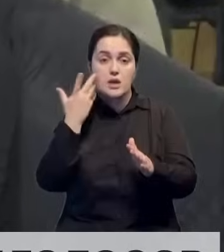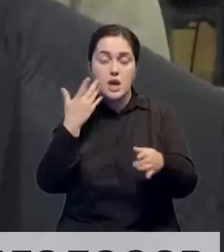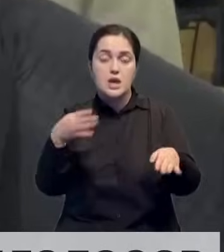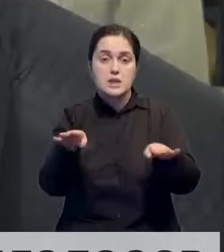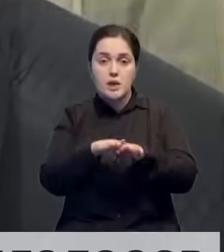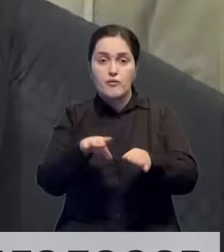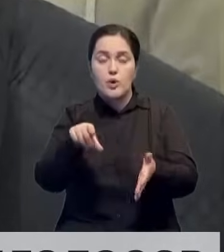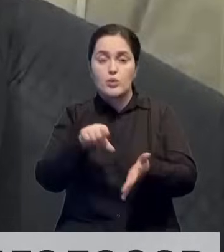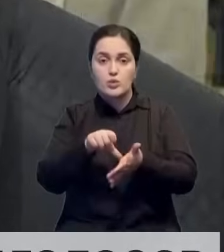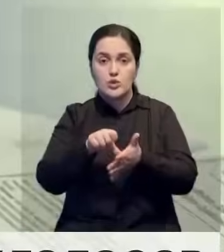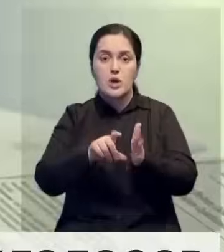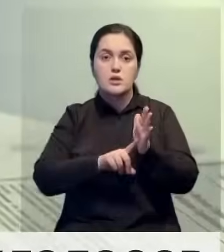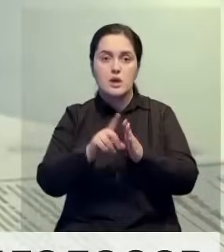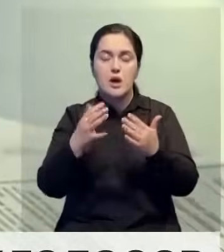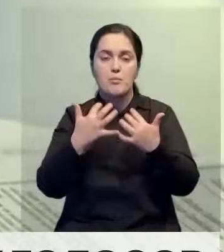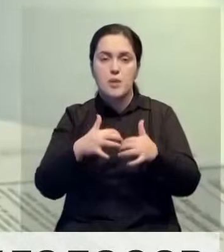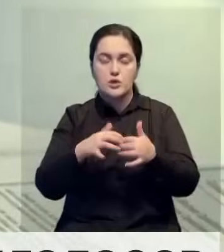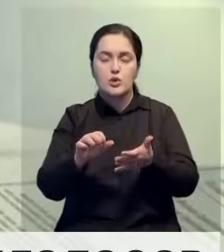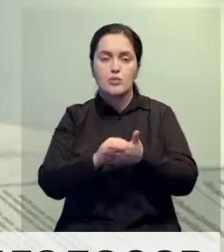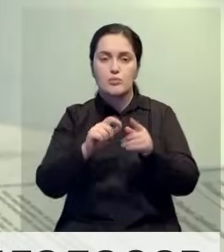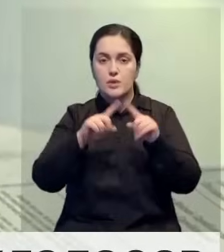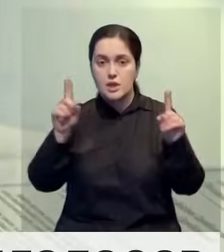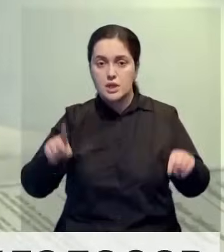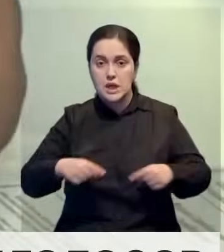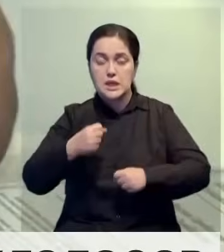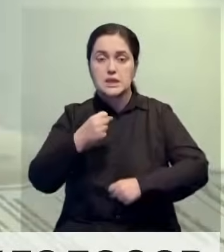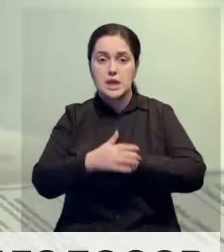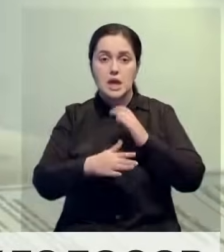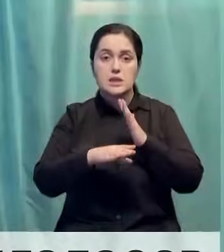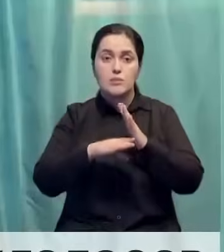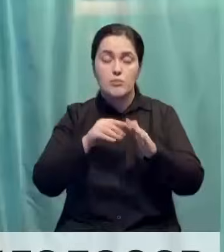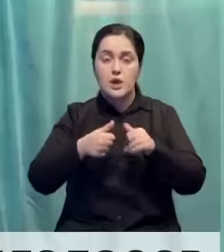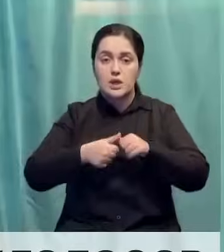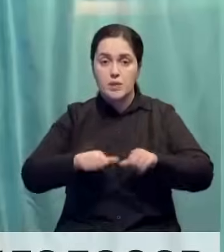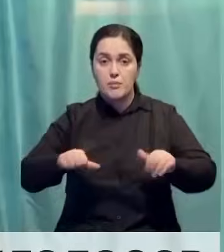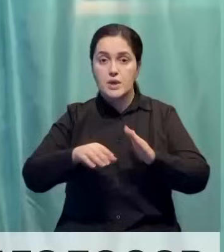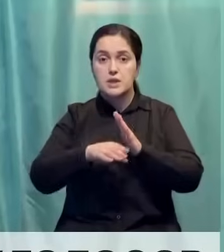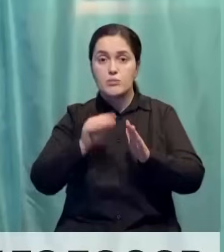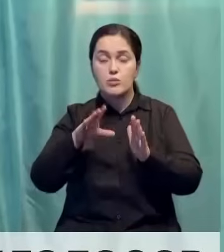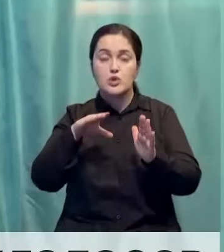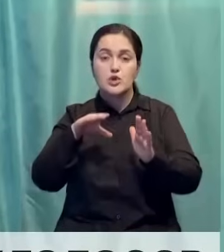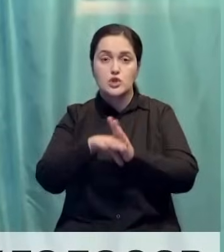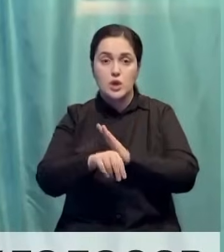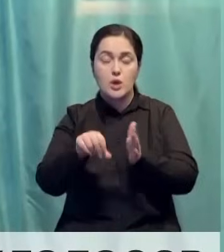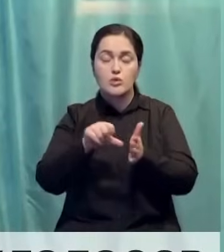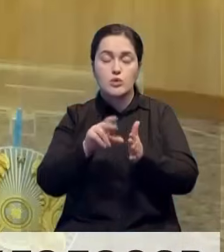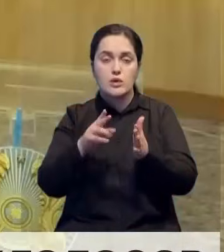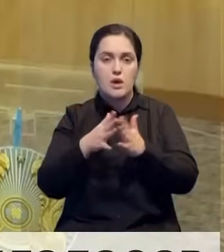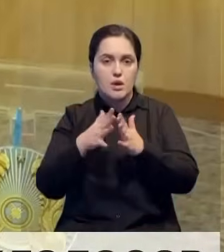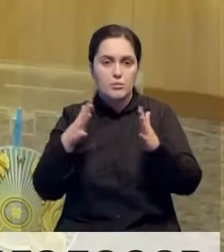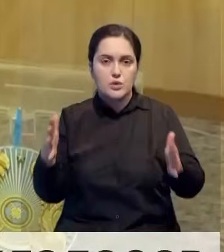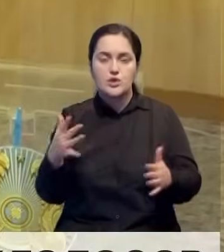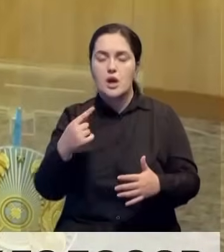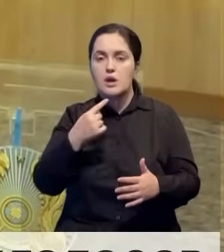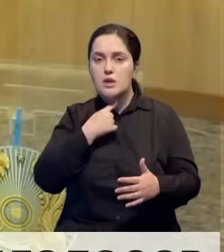участки, избиркомы приступают к подсчету бюллетеней. В Центральной избирательной комиссии отметили, избранным будет считаться кандидат, который наберет наибольшее